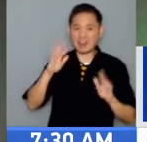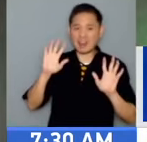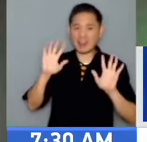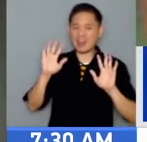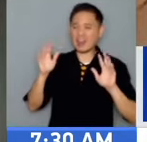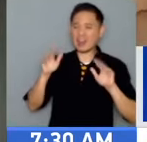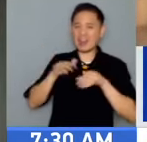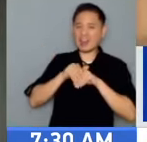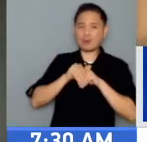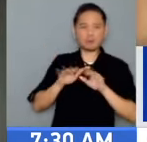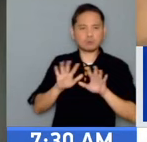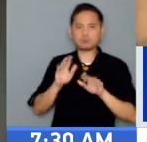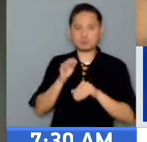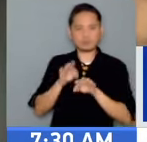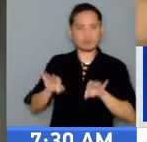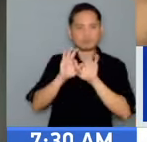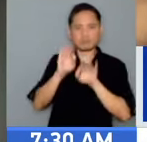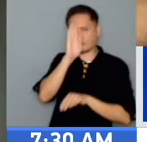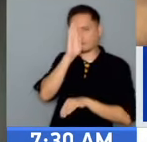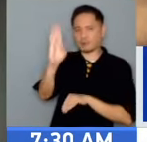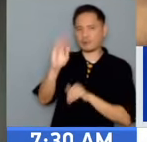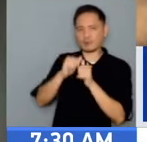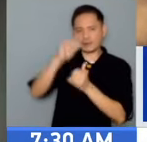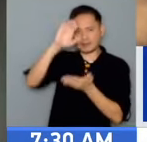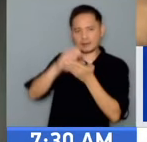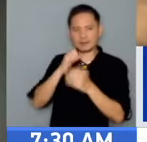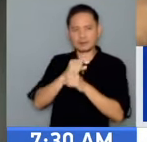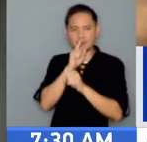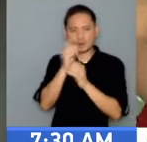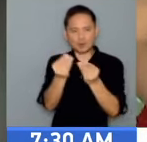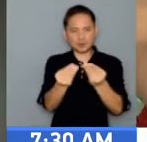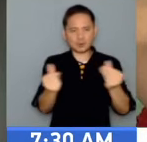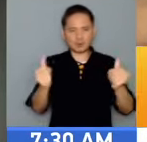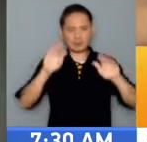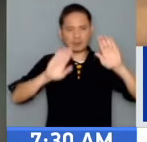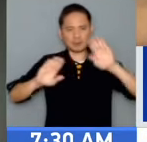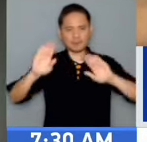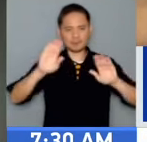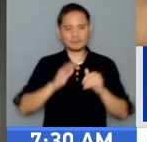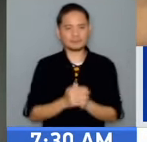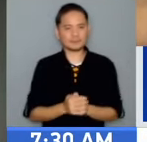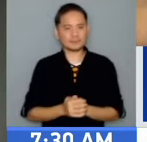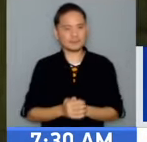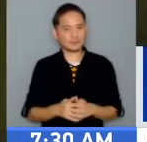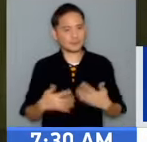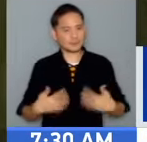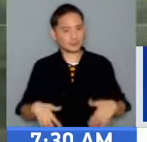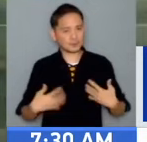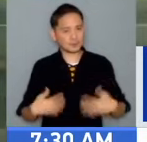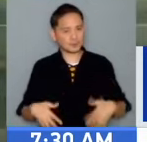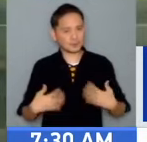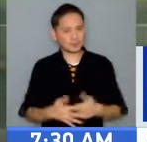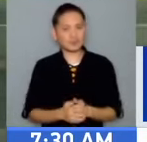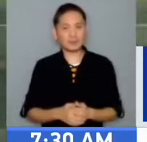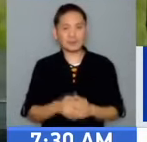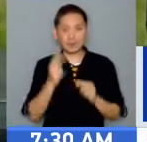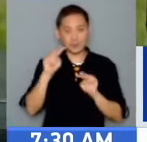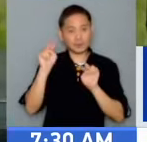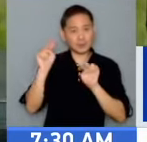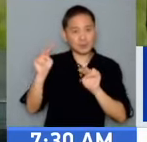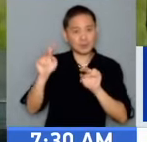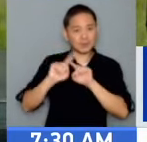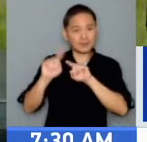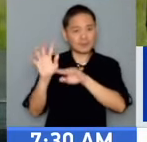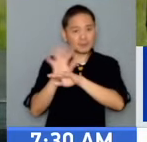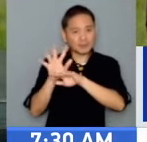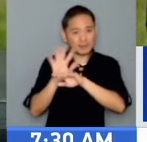agad. That's some lesson right there. Bukod sa Rewind, mapapanood din ang official entry ng GMA Public Affairs at GMA Pictures na Firefly